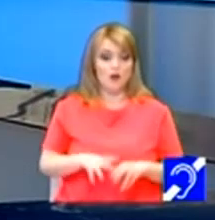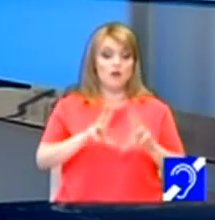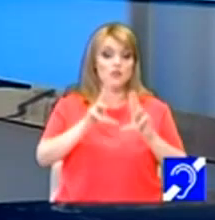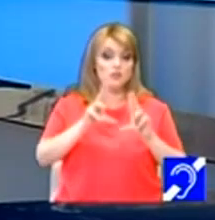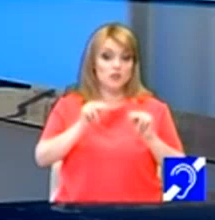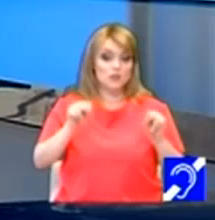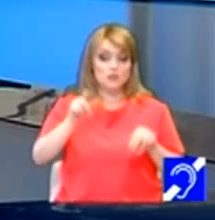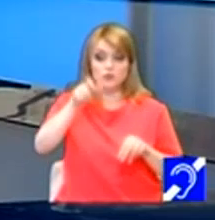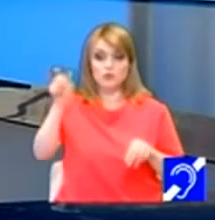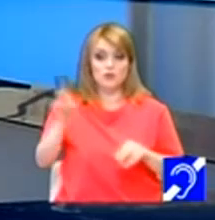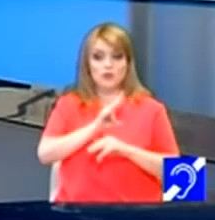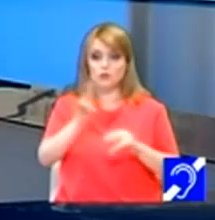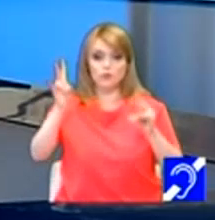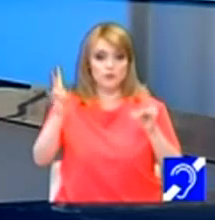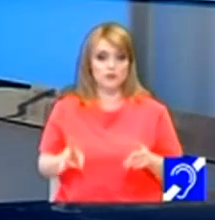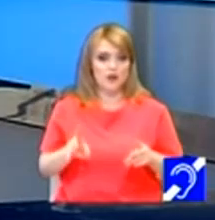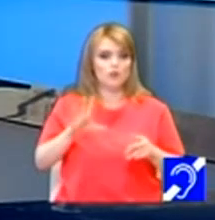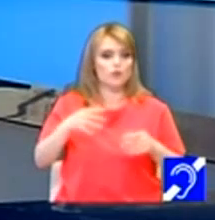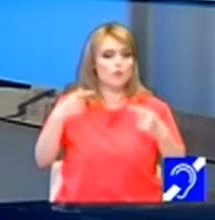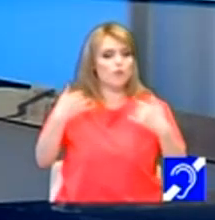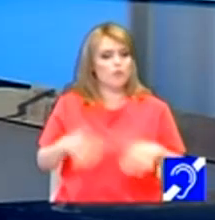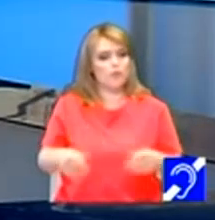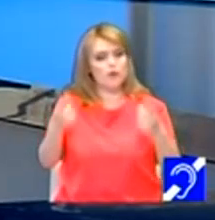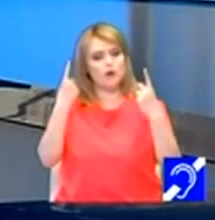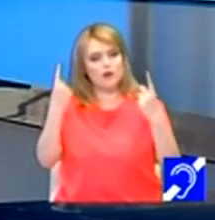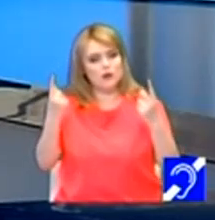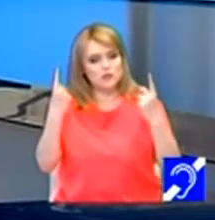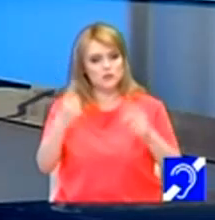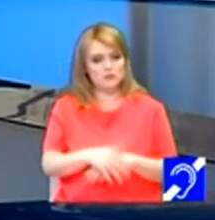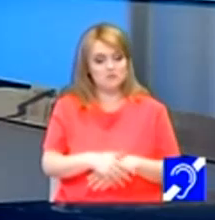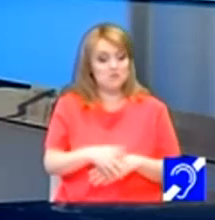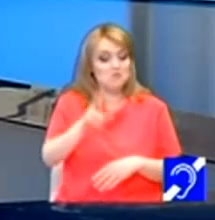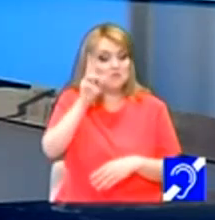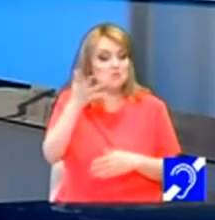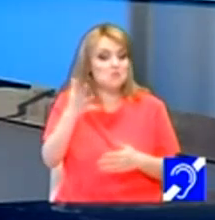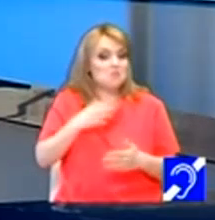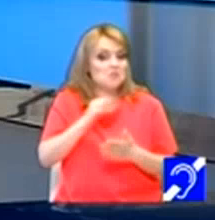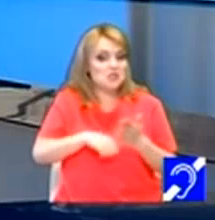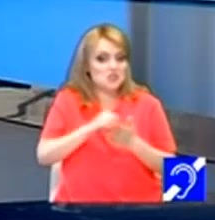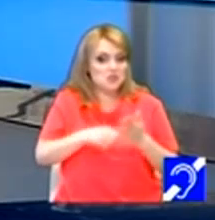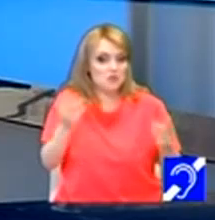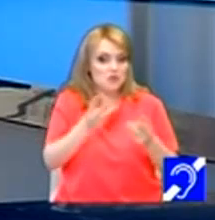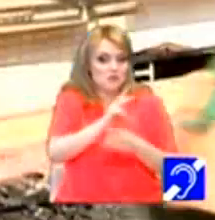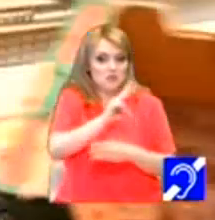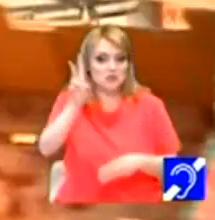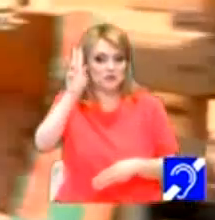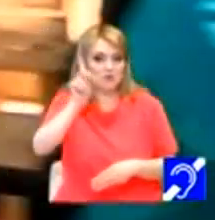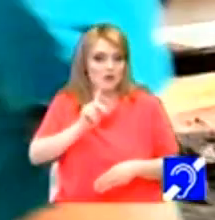fost rănit, dar pagubele materiale sunt importante. Nu se știe deocamdată de la ce au pornit flăcările.